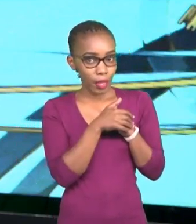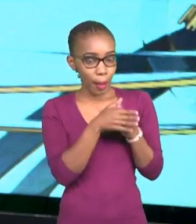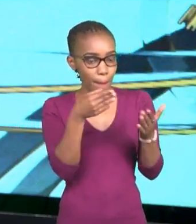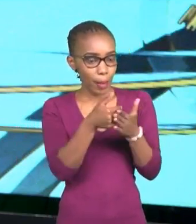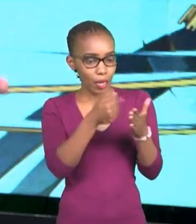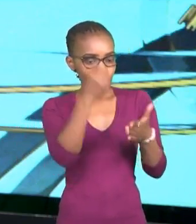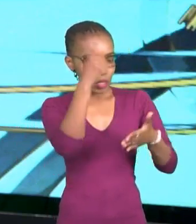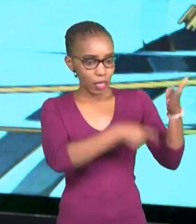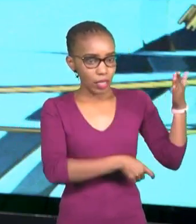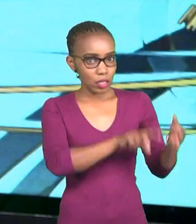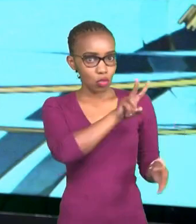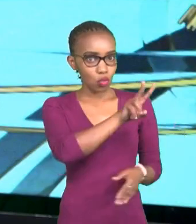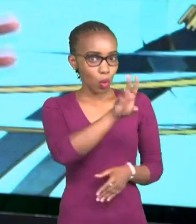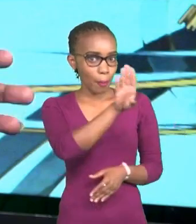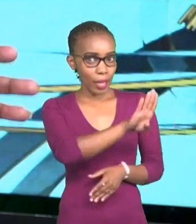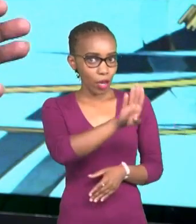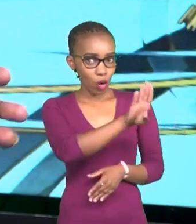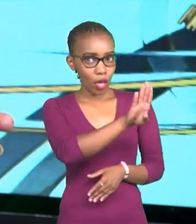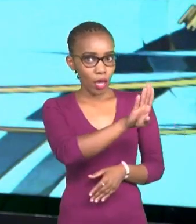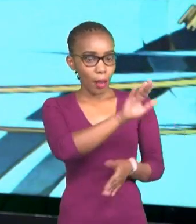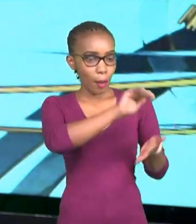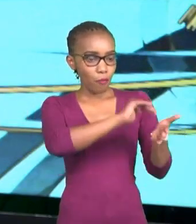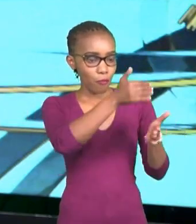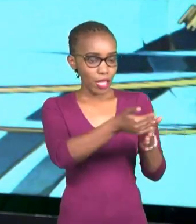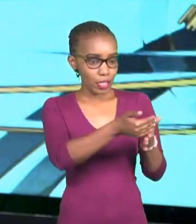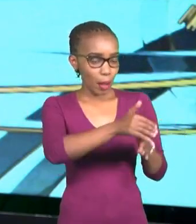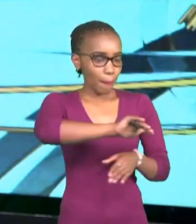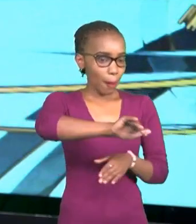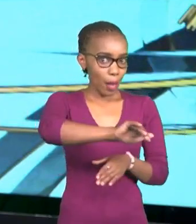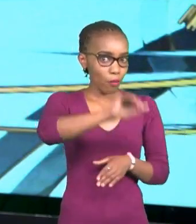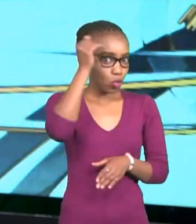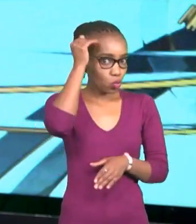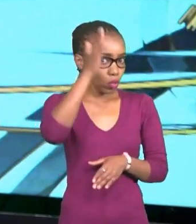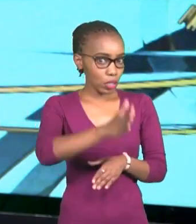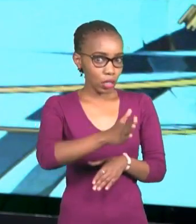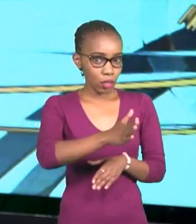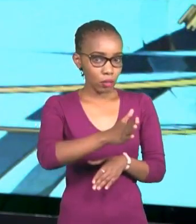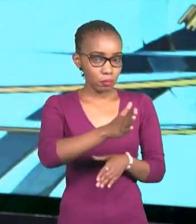a tune of more than 2 billion. Ya ile pesa ambayo imetengewa wanafunzi wa kujiwezesha